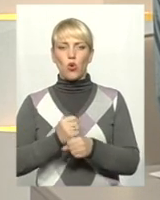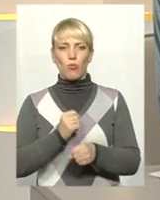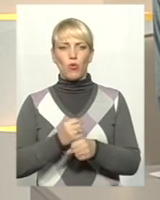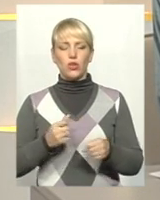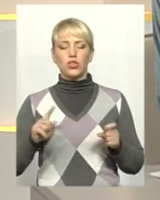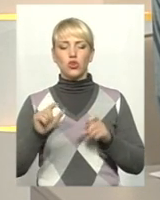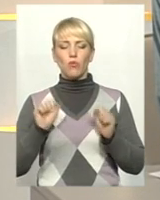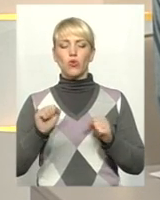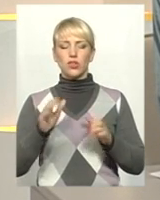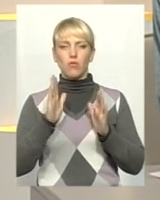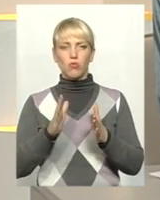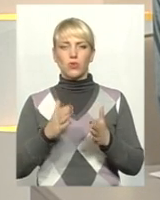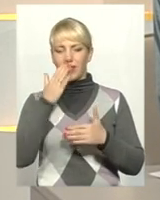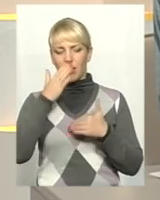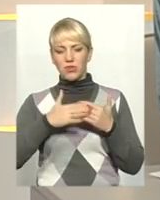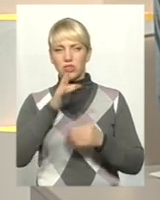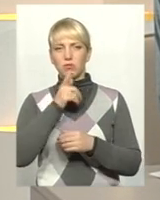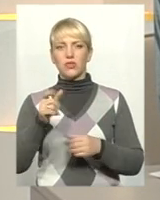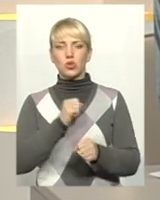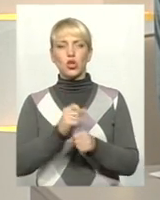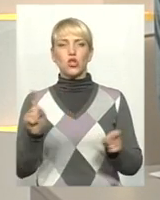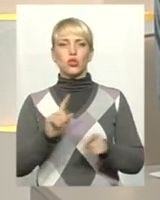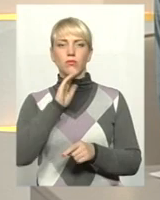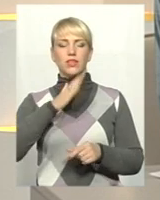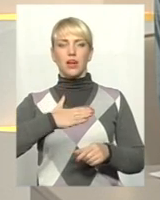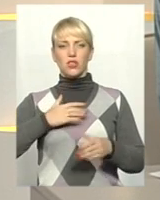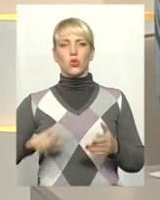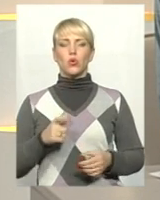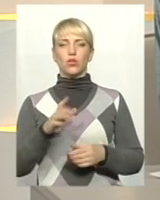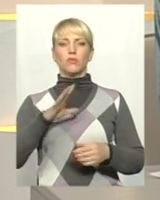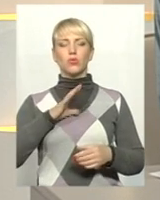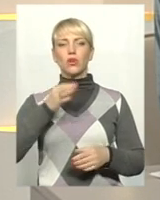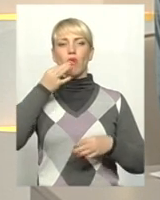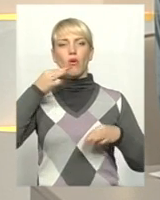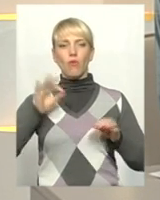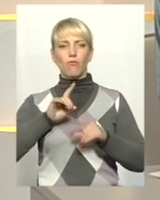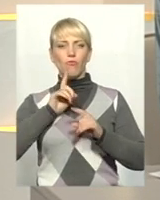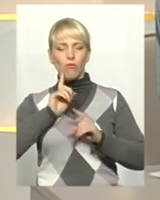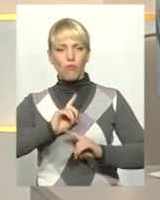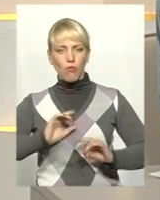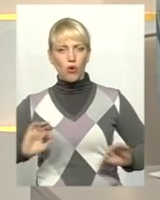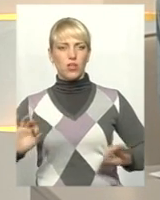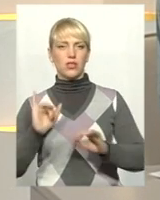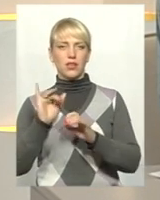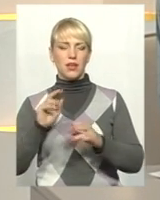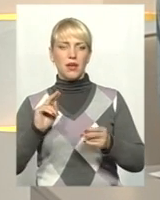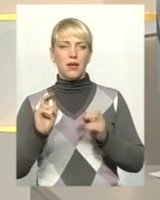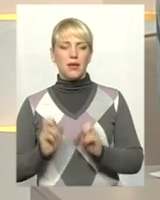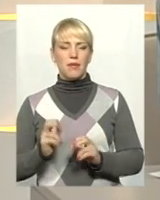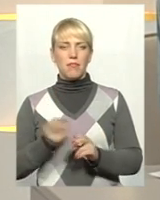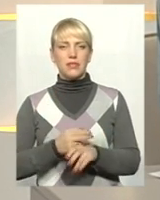буде зроблено найближчим часом, аби наші дороги були комфортні і, насамперед, безпечні